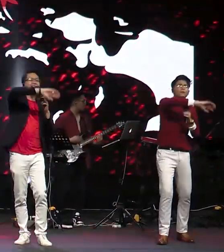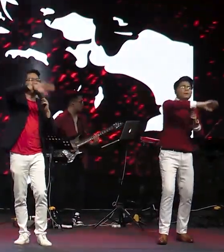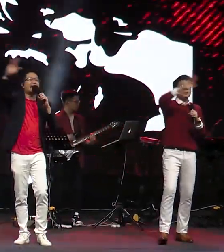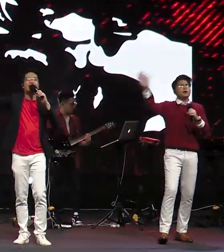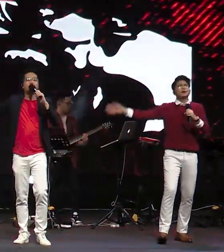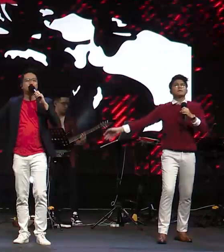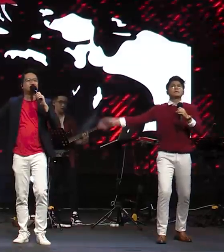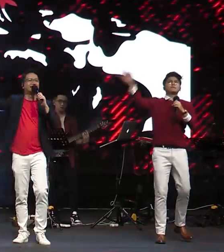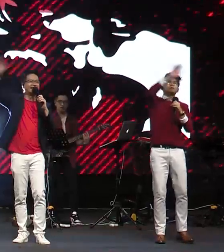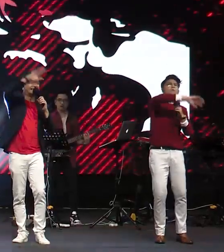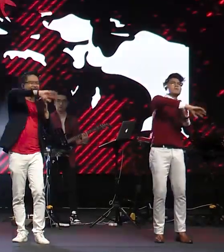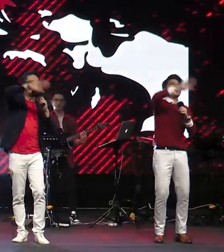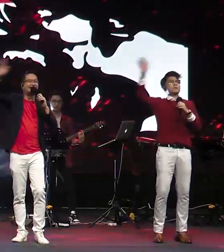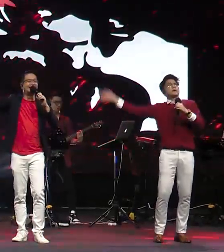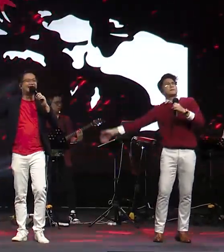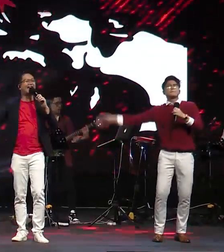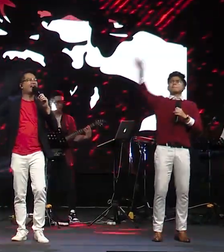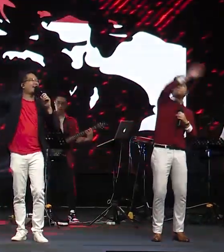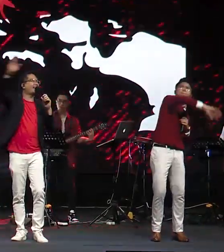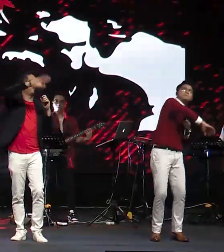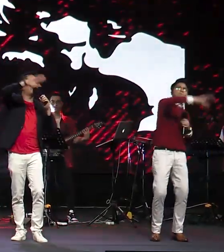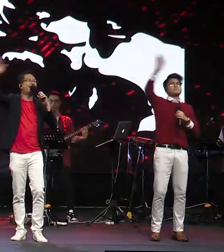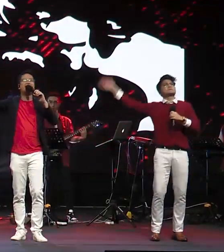Atas merah putih.